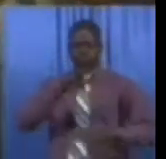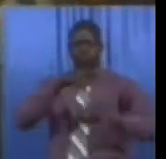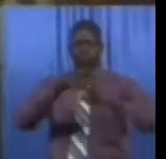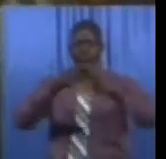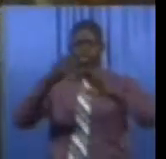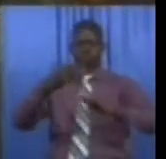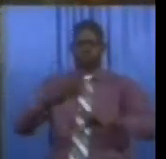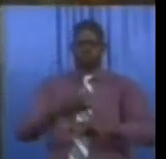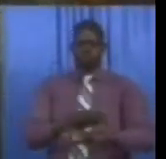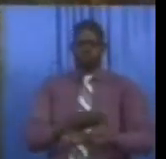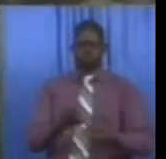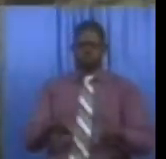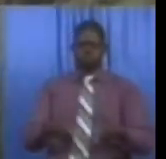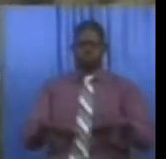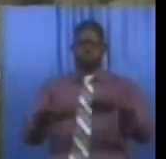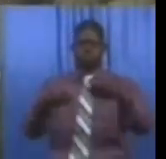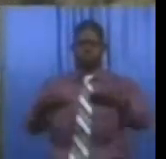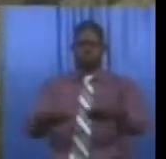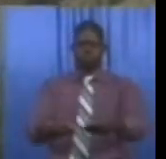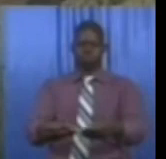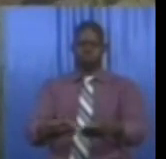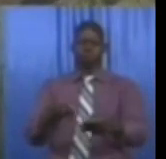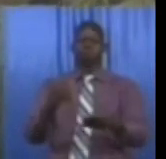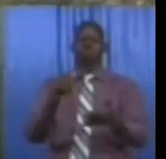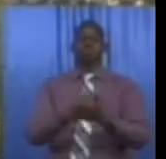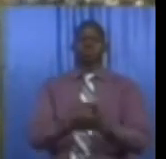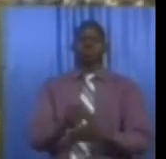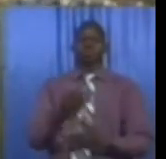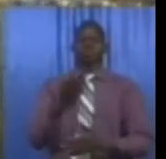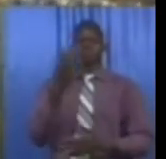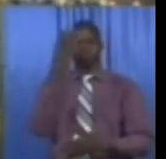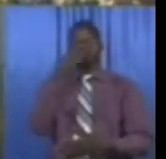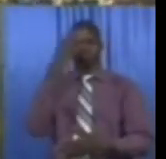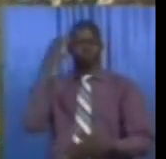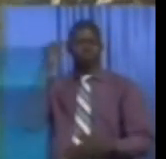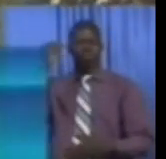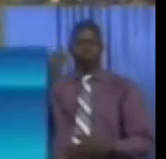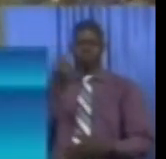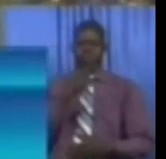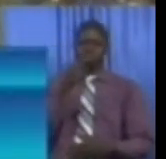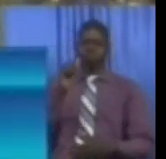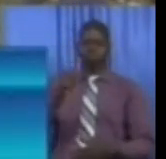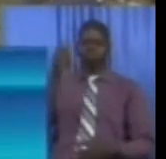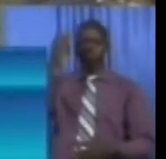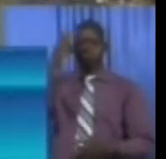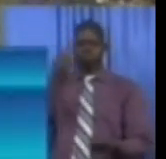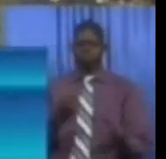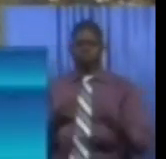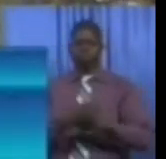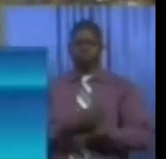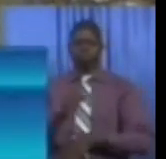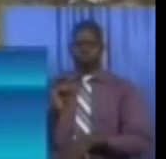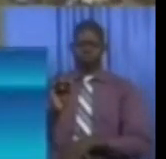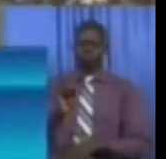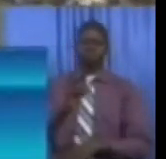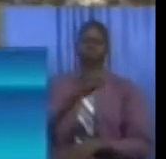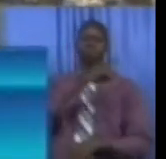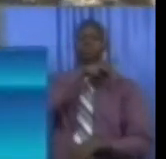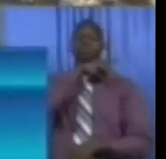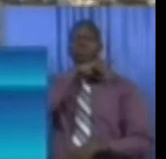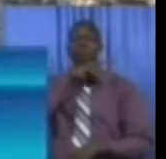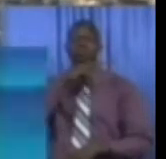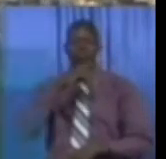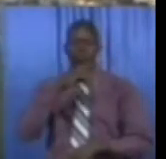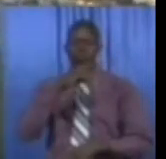Mali leur ont été décernées. C'est une belle expérience. Qui pouvait penser un jour qu'on allait se retrouver dans le désert